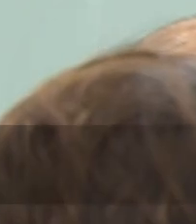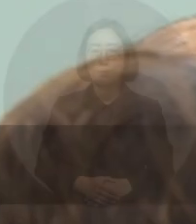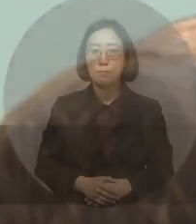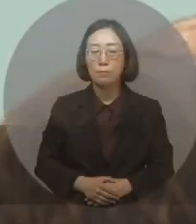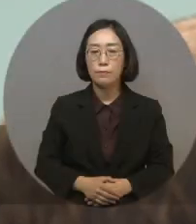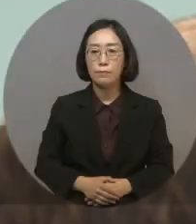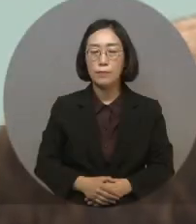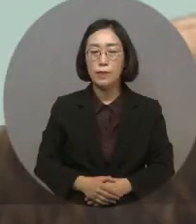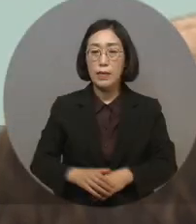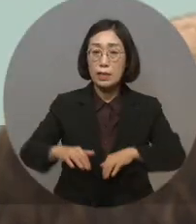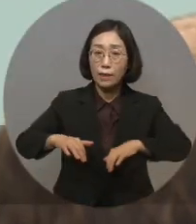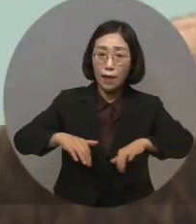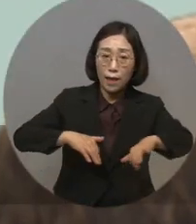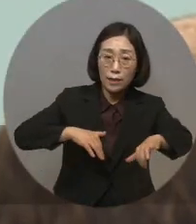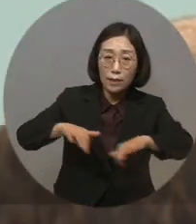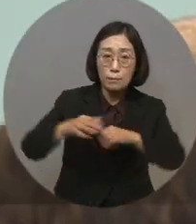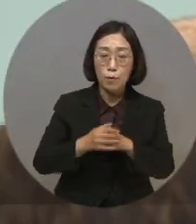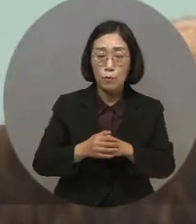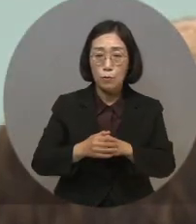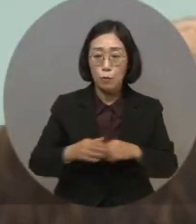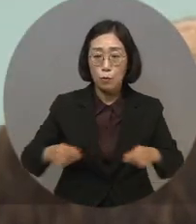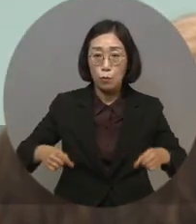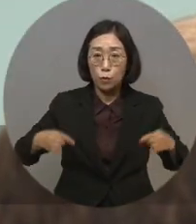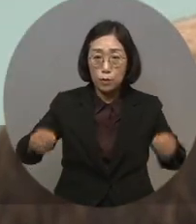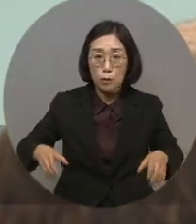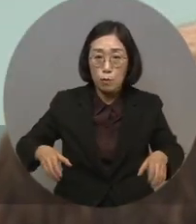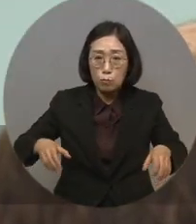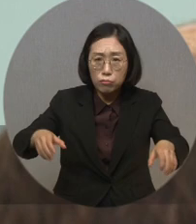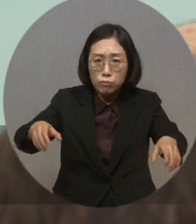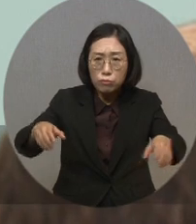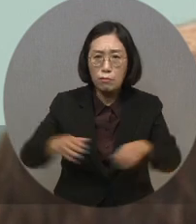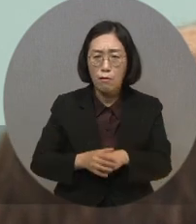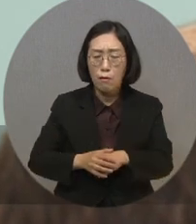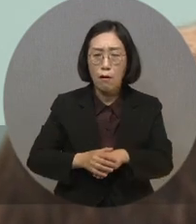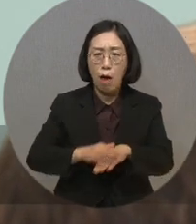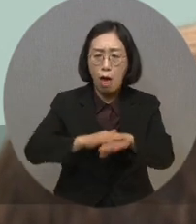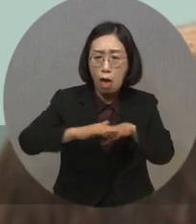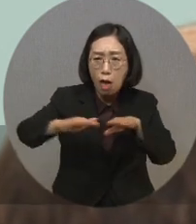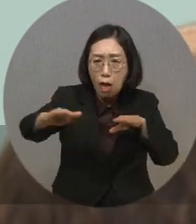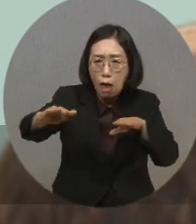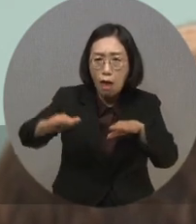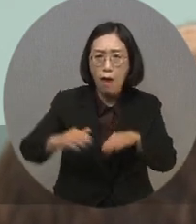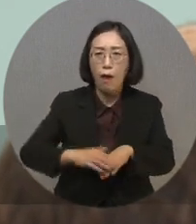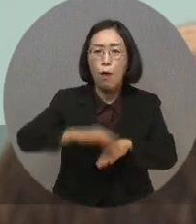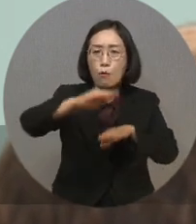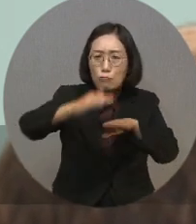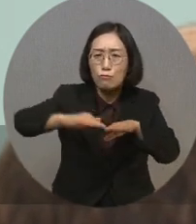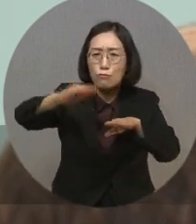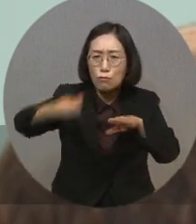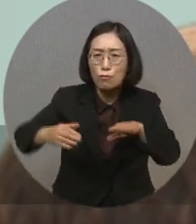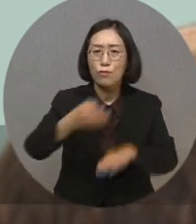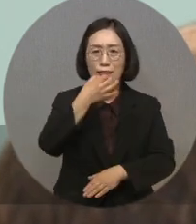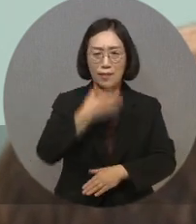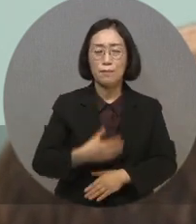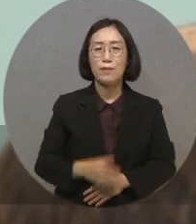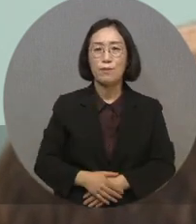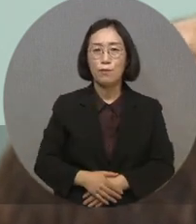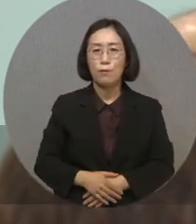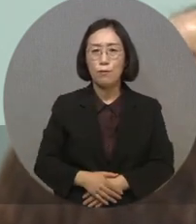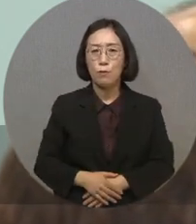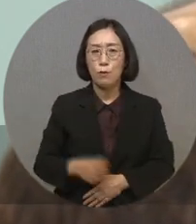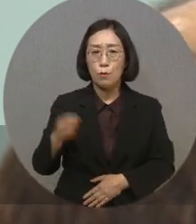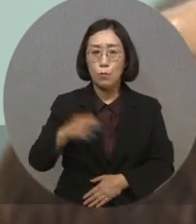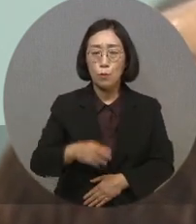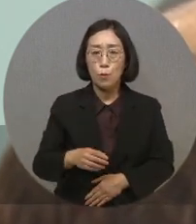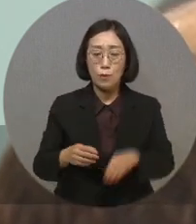아직도 길 다니면 여기 휠체어 타셨지만 얼마나 힘듭니까? 예, 울퉁불퉁하고 막 뭐 그리고 또